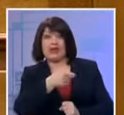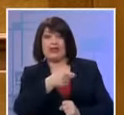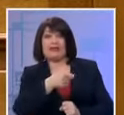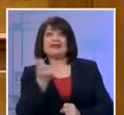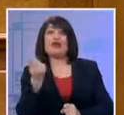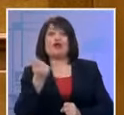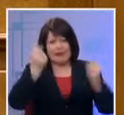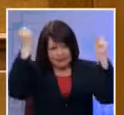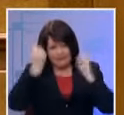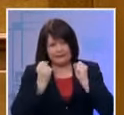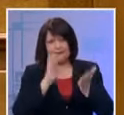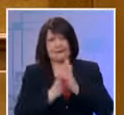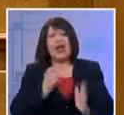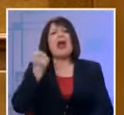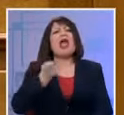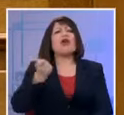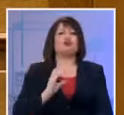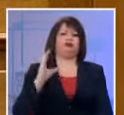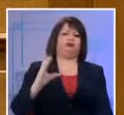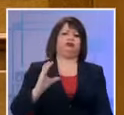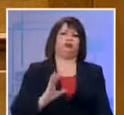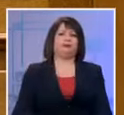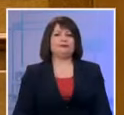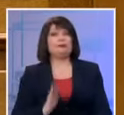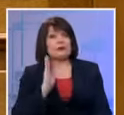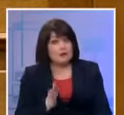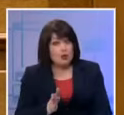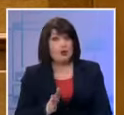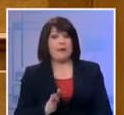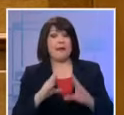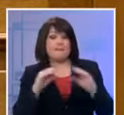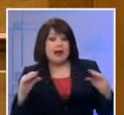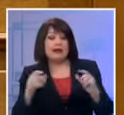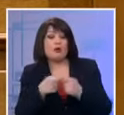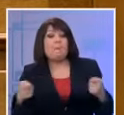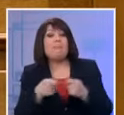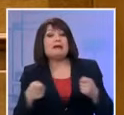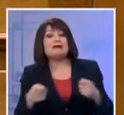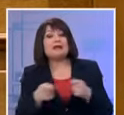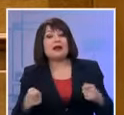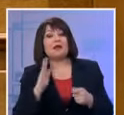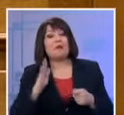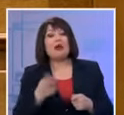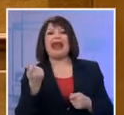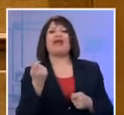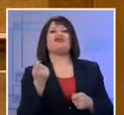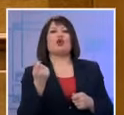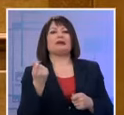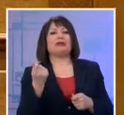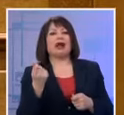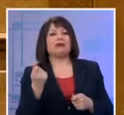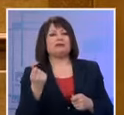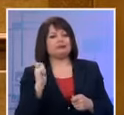την οικονομία και μεγαλώνει το λογαριασμό. Μπορούμε ακόμα να βρούμε ένα πακέτο μέτρων που θα απελευθερώσει τη ρευστότητα,